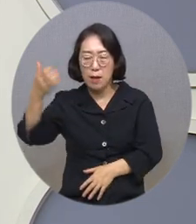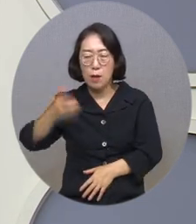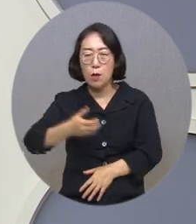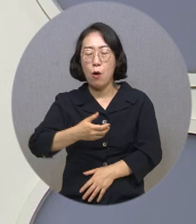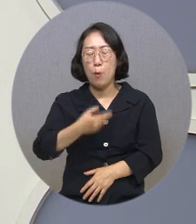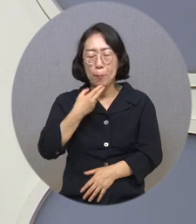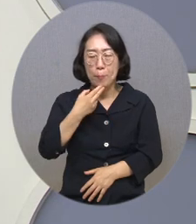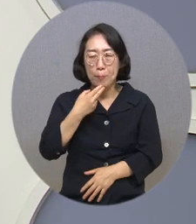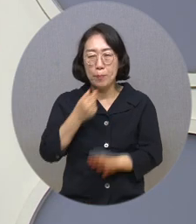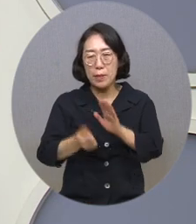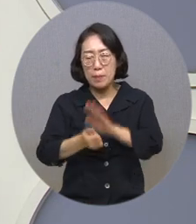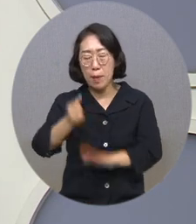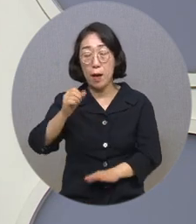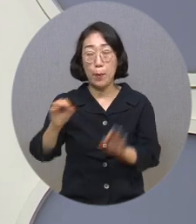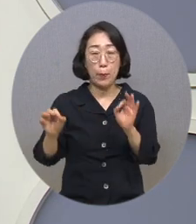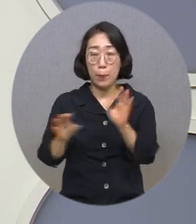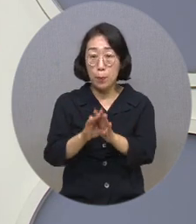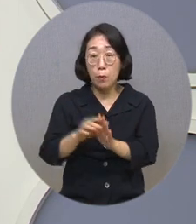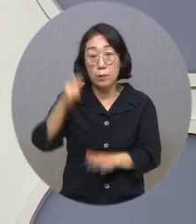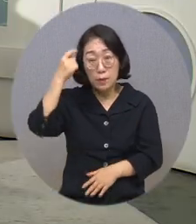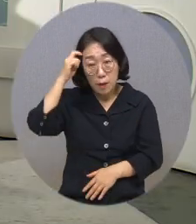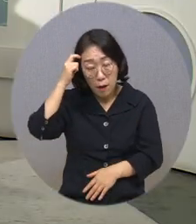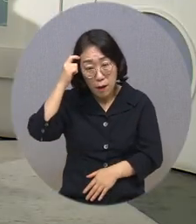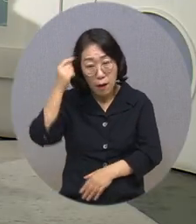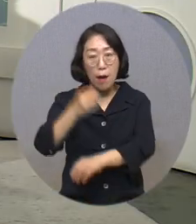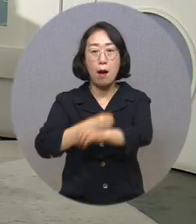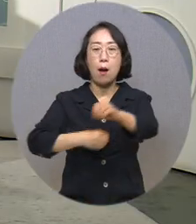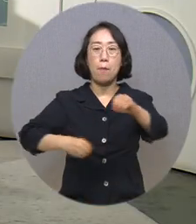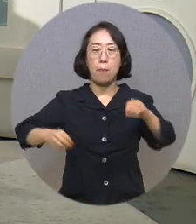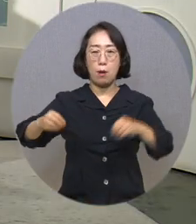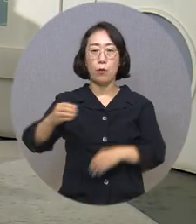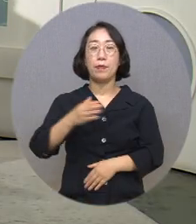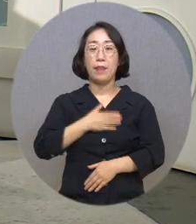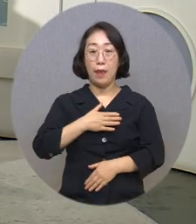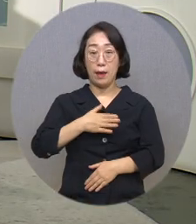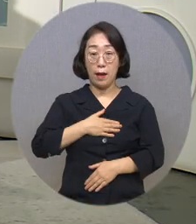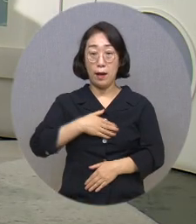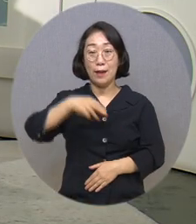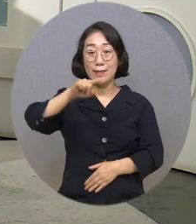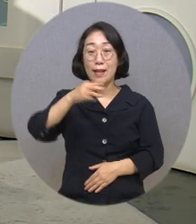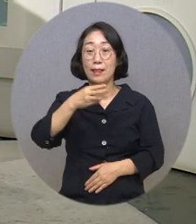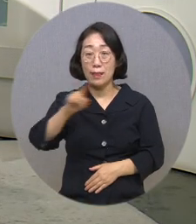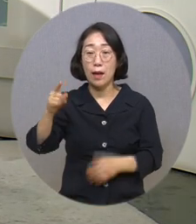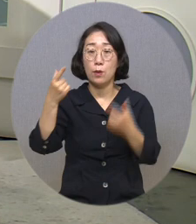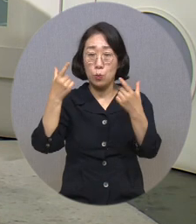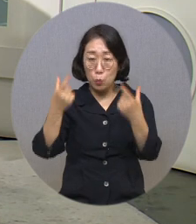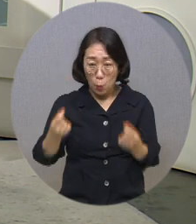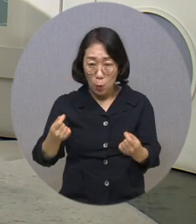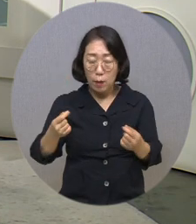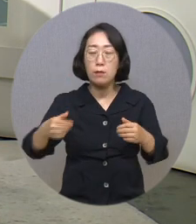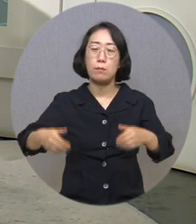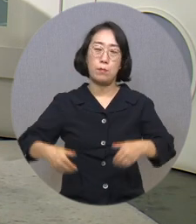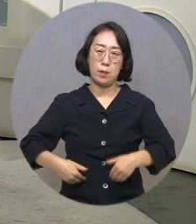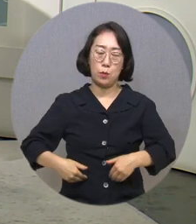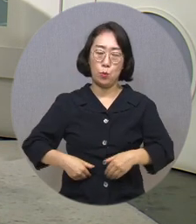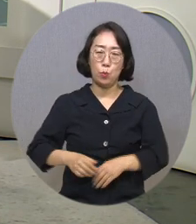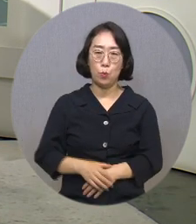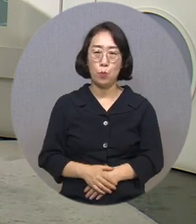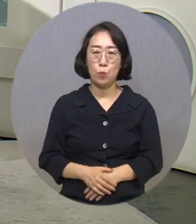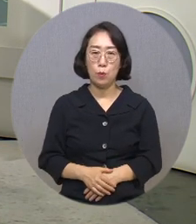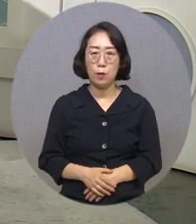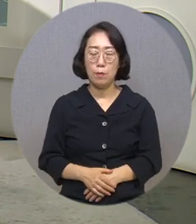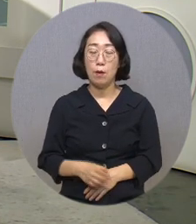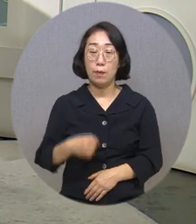근데 사실은 내가 산타가 돼야 되는 거거든요. 이건 종교와 관계없이도. 그래서 내가 한번 야